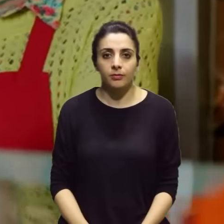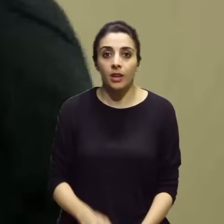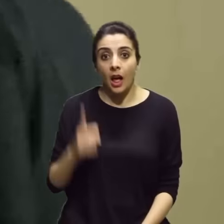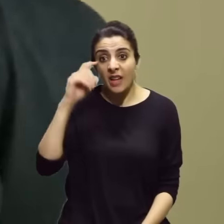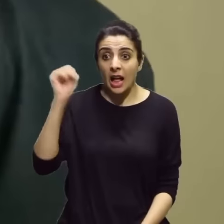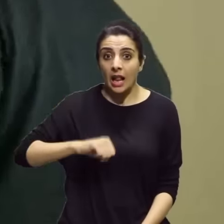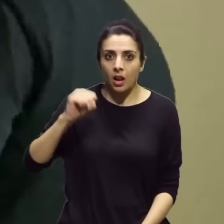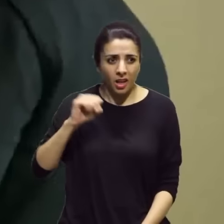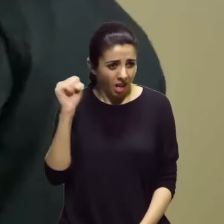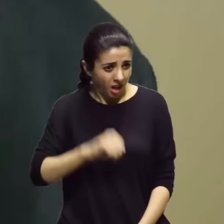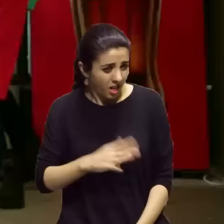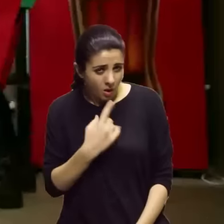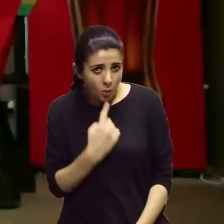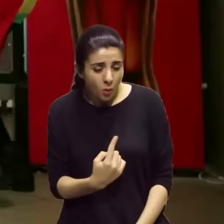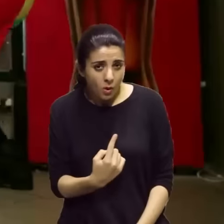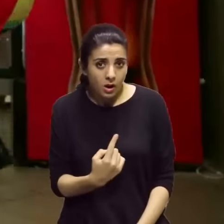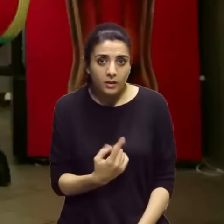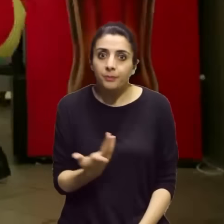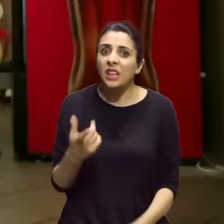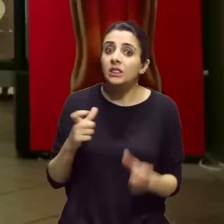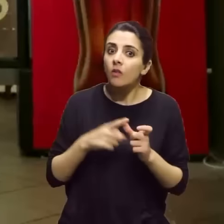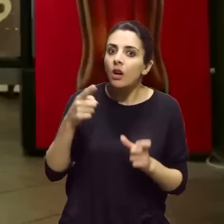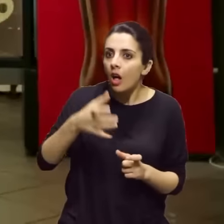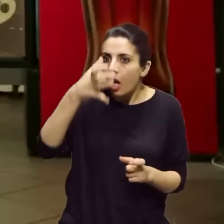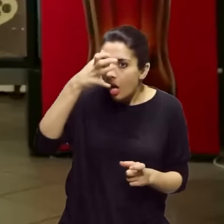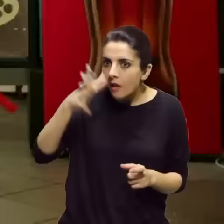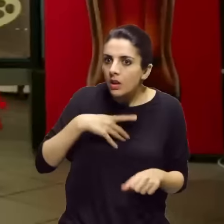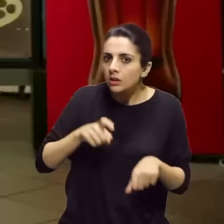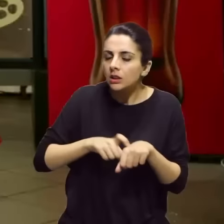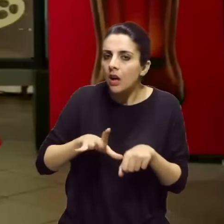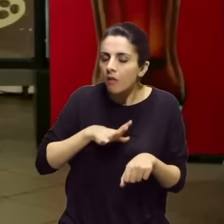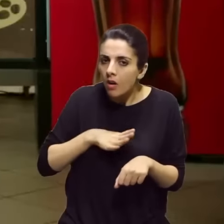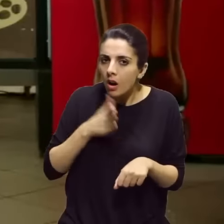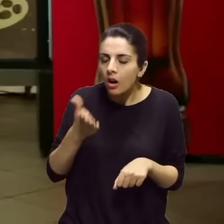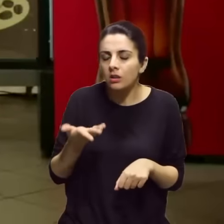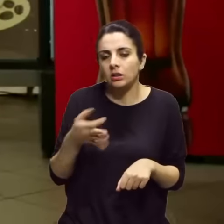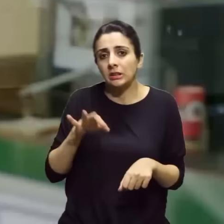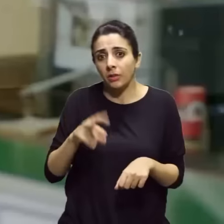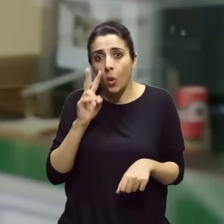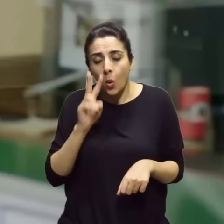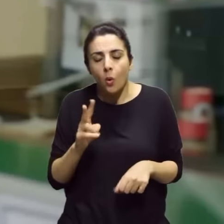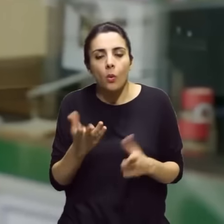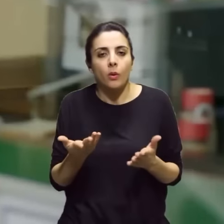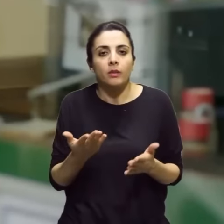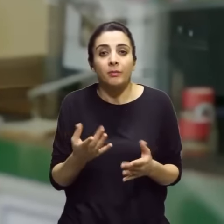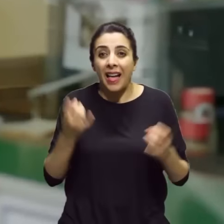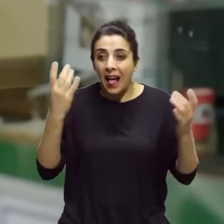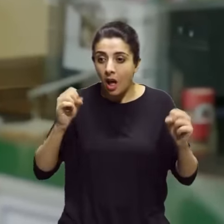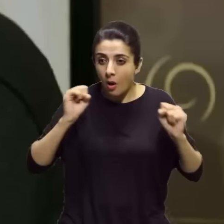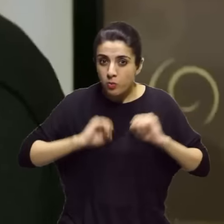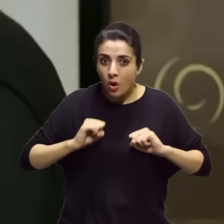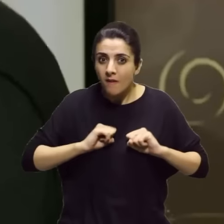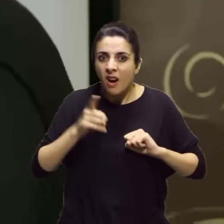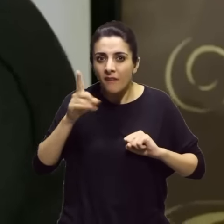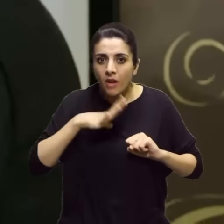İyi. İyiliği mi? Ya zaten Sevinç sana kıl oluyor bu aralar. Şimdi gelinlik provasından